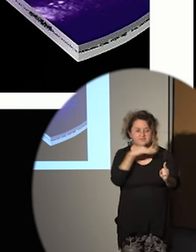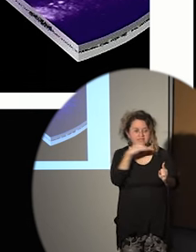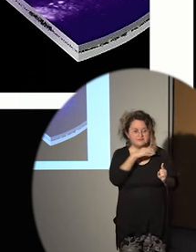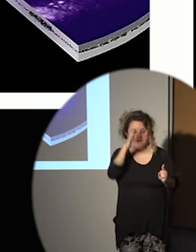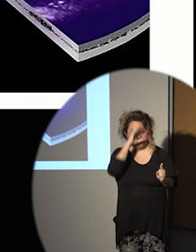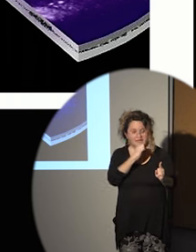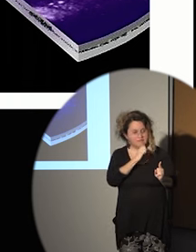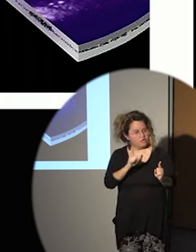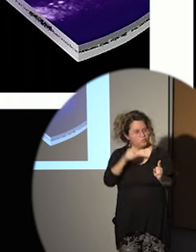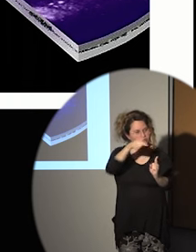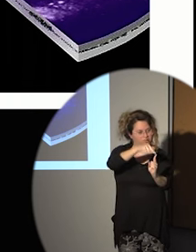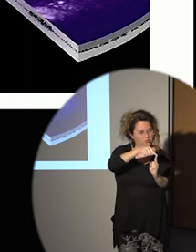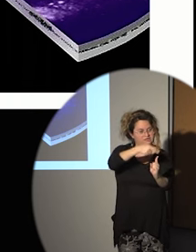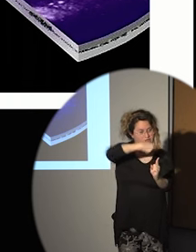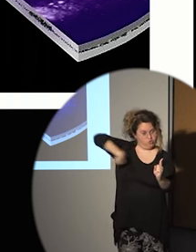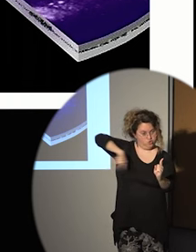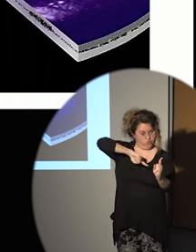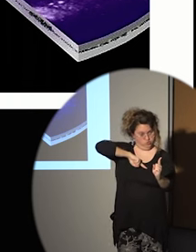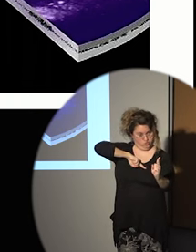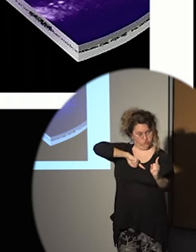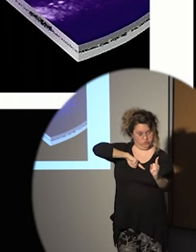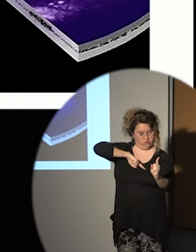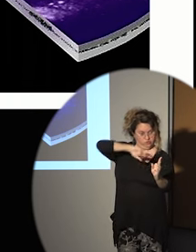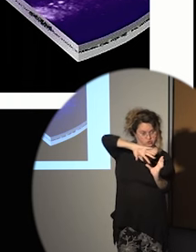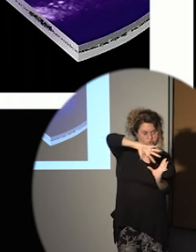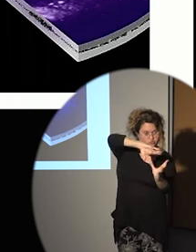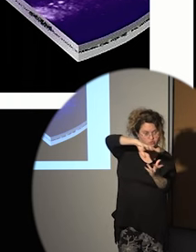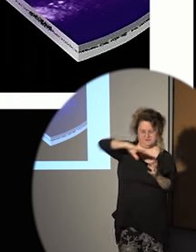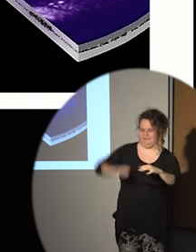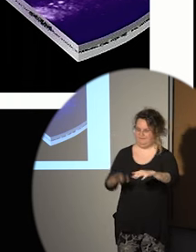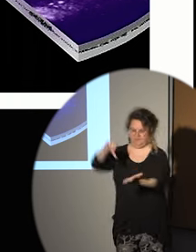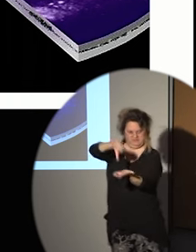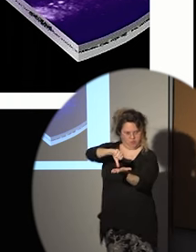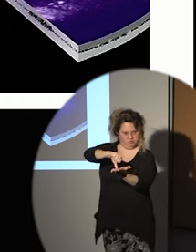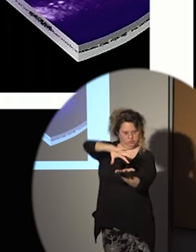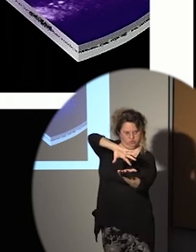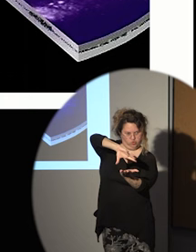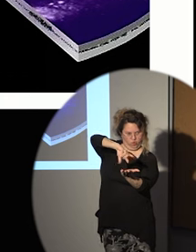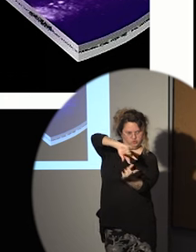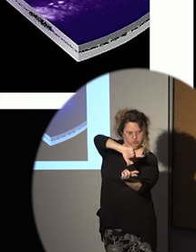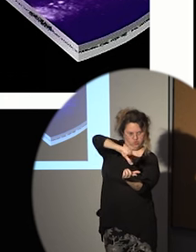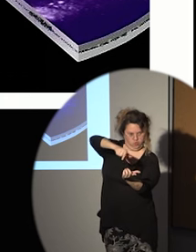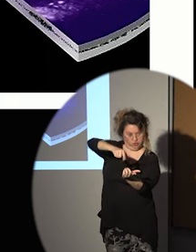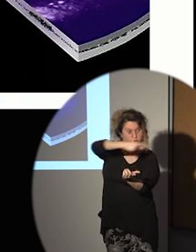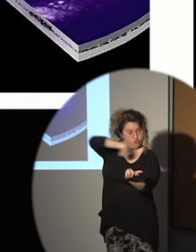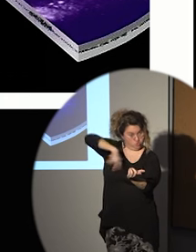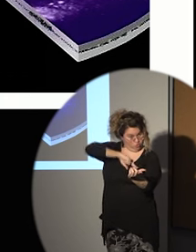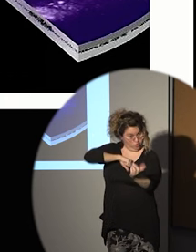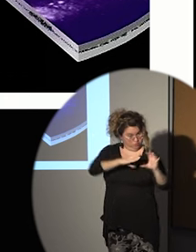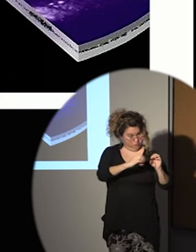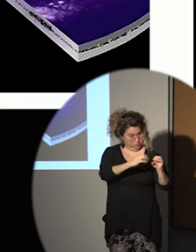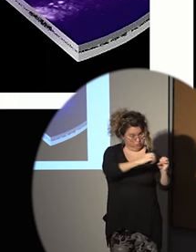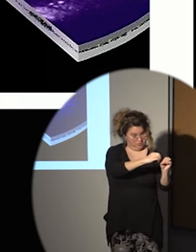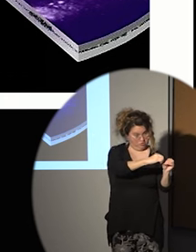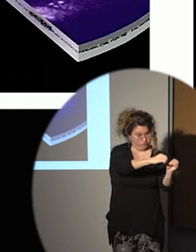vitesse de rotation. Nous tournons autour du centre de la Voie lactée à une vitesse de rotation de 230 km